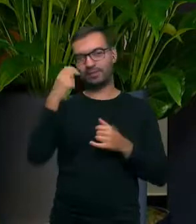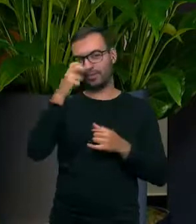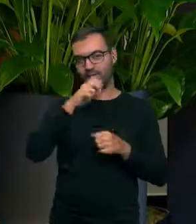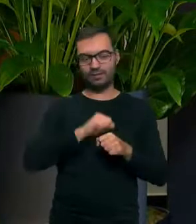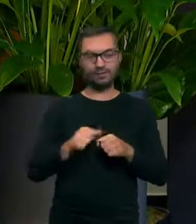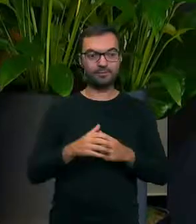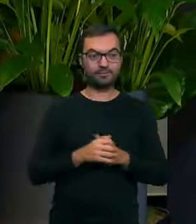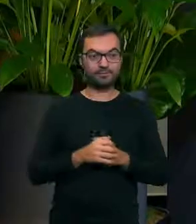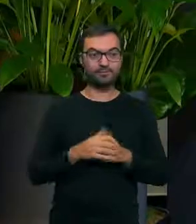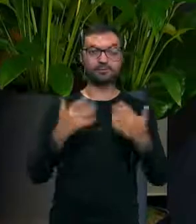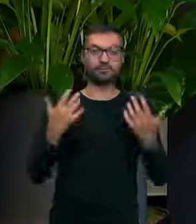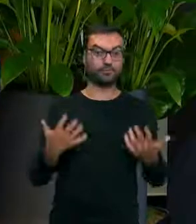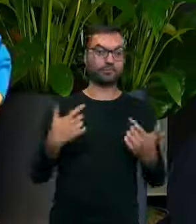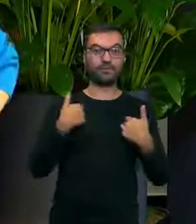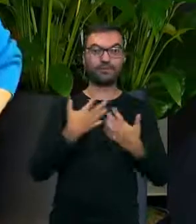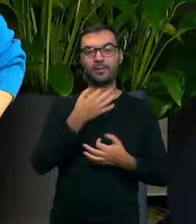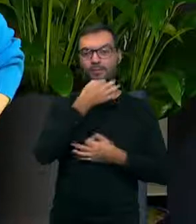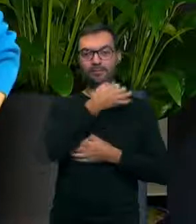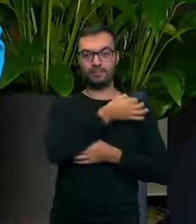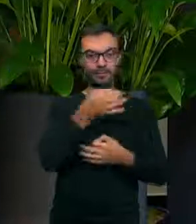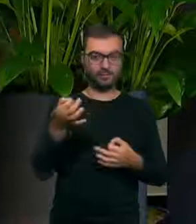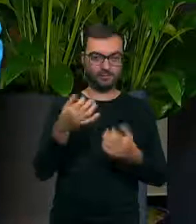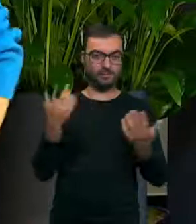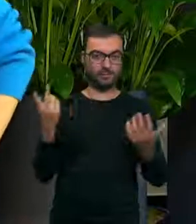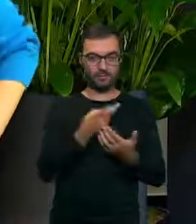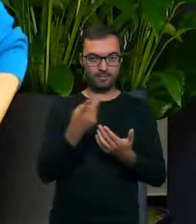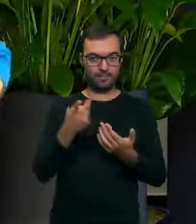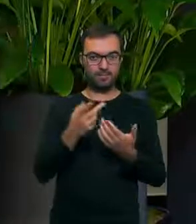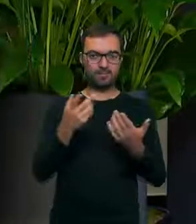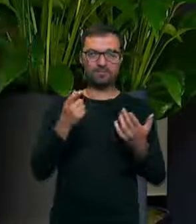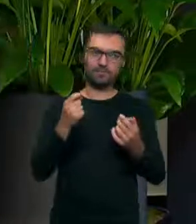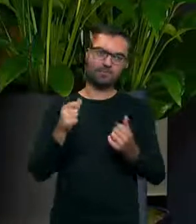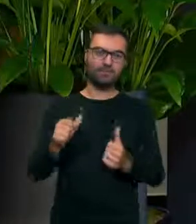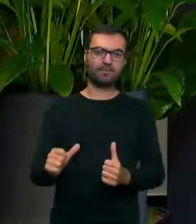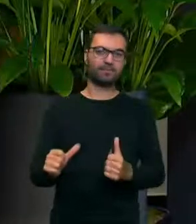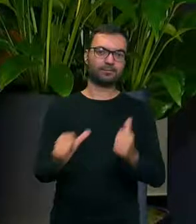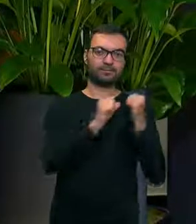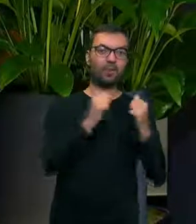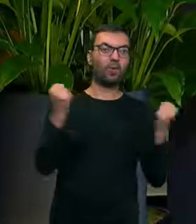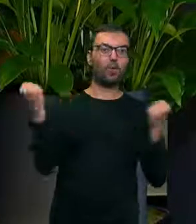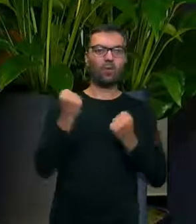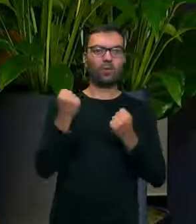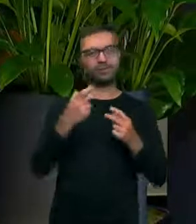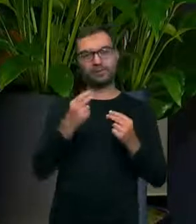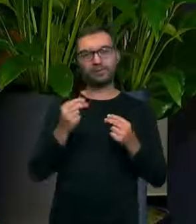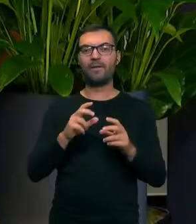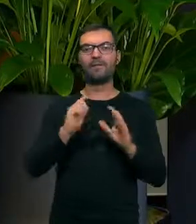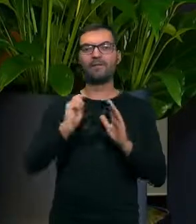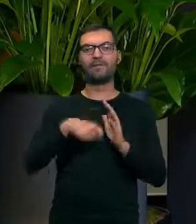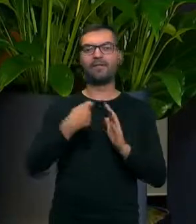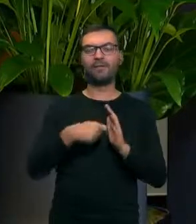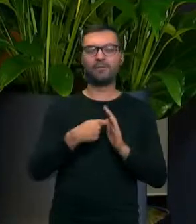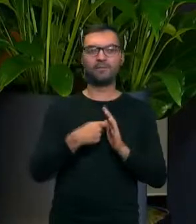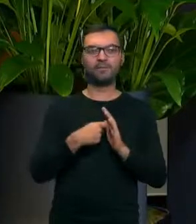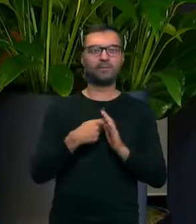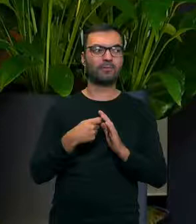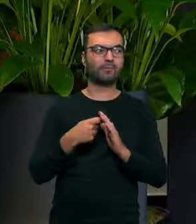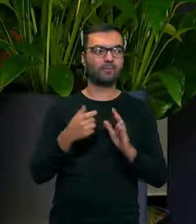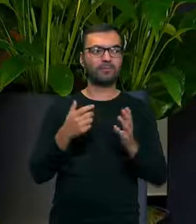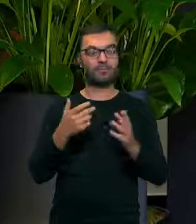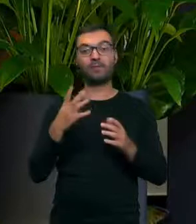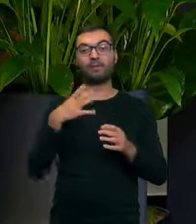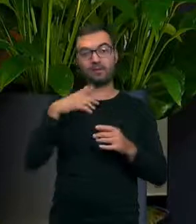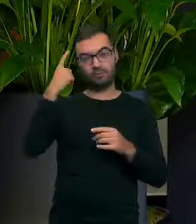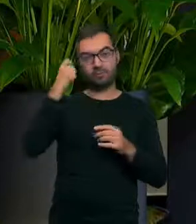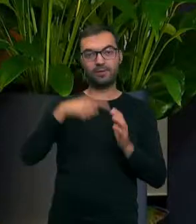interesują. Natomiast ja bym chciała was zapytać jednak też, żeby się cofnąć, ale nie aż tak bardzo. To znaczy film jest... co